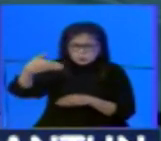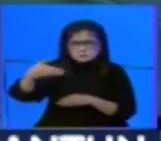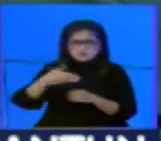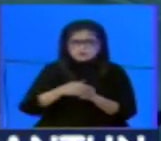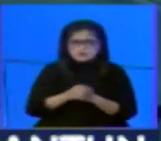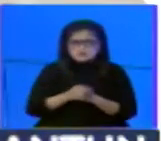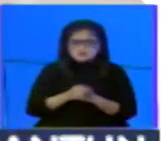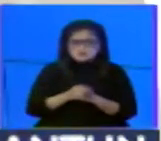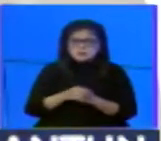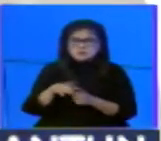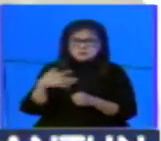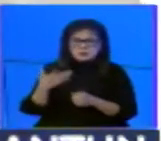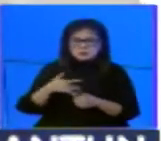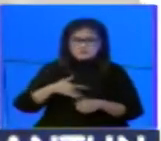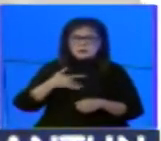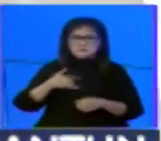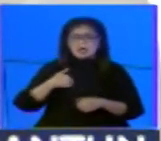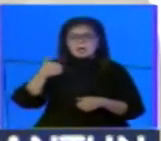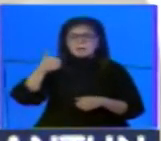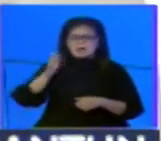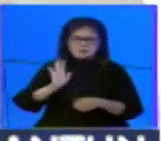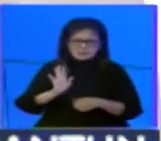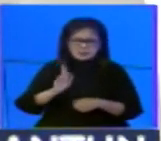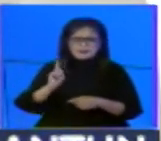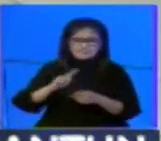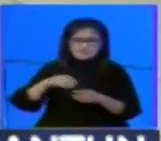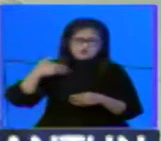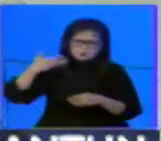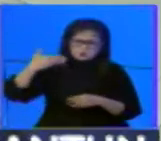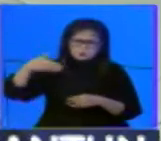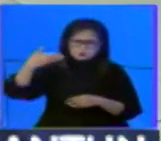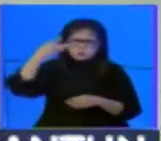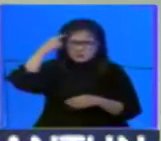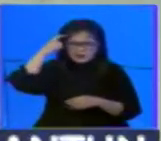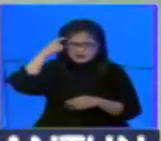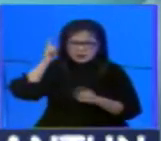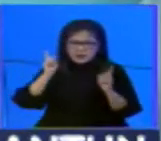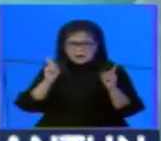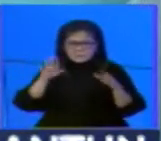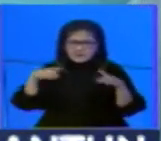hebat. Saya terus belajar, baik itu dari agama ataupun di olahraga juga.